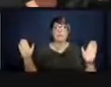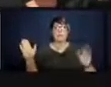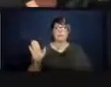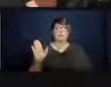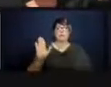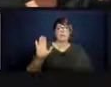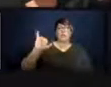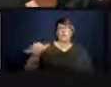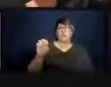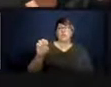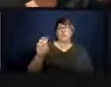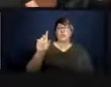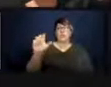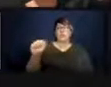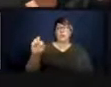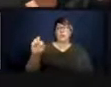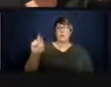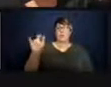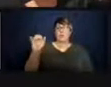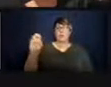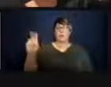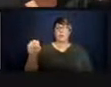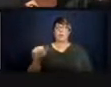wanafunzi wetu vilivyo. Ningependa kumshukuru